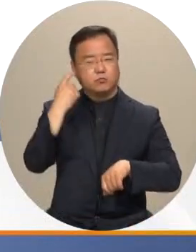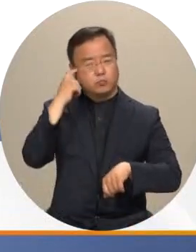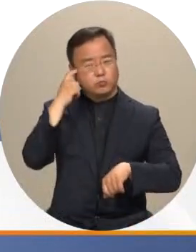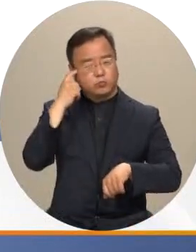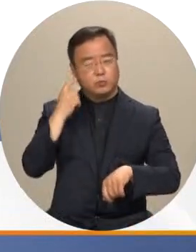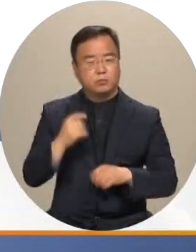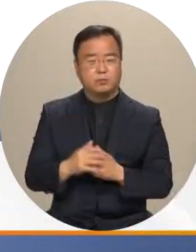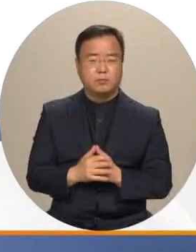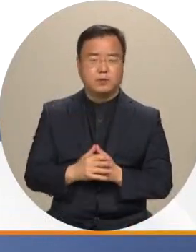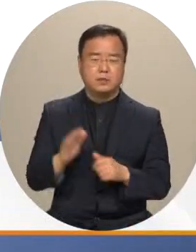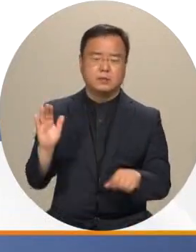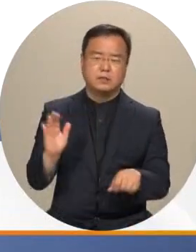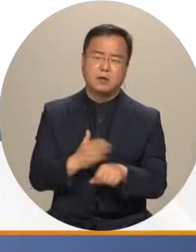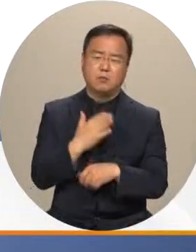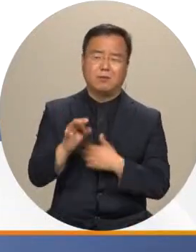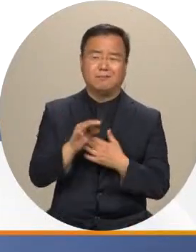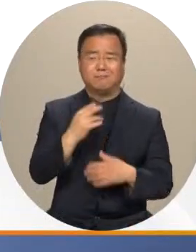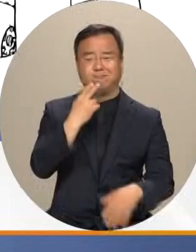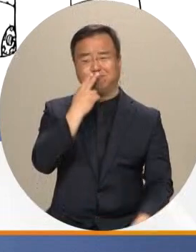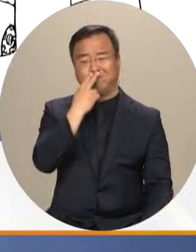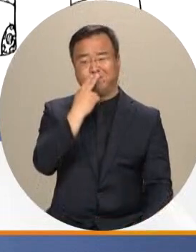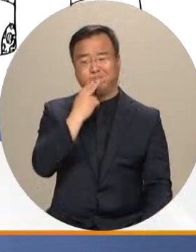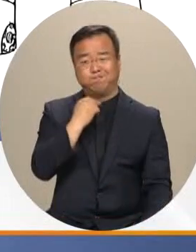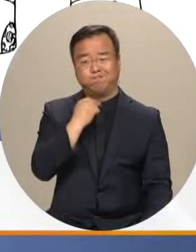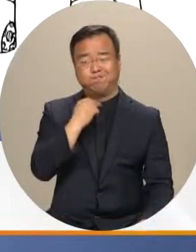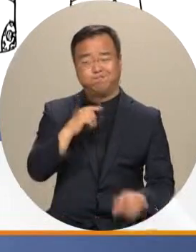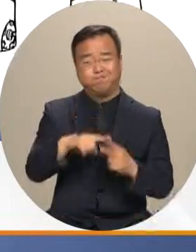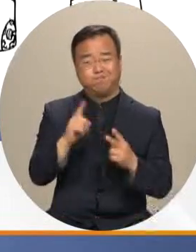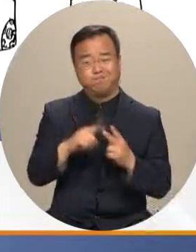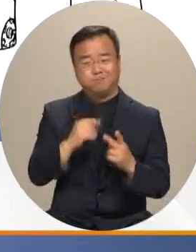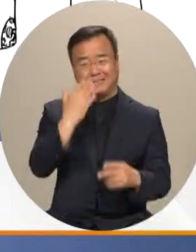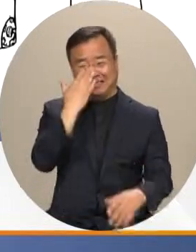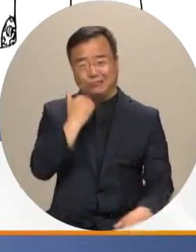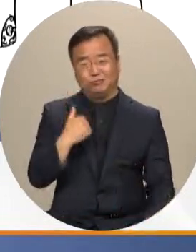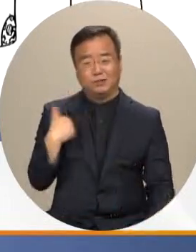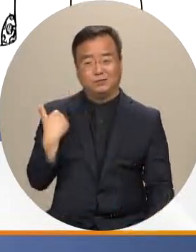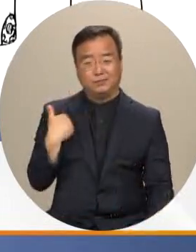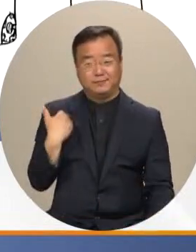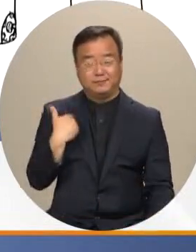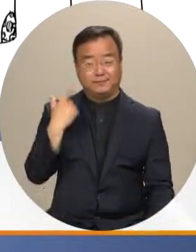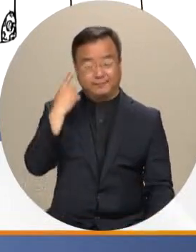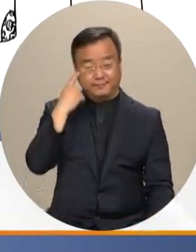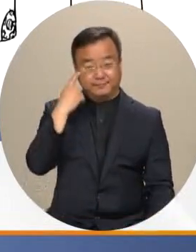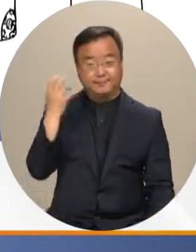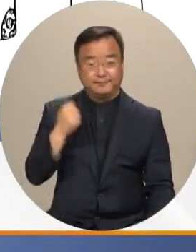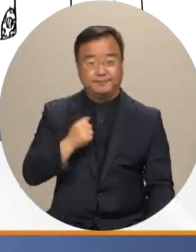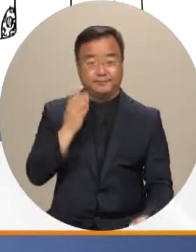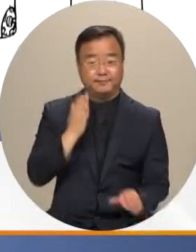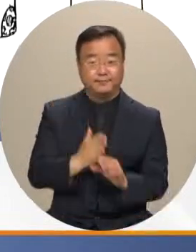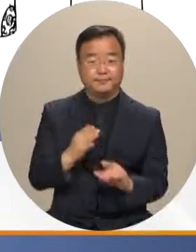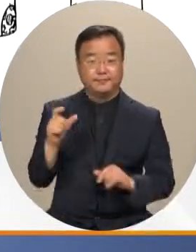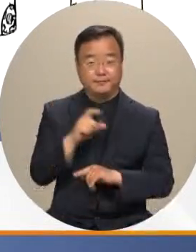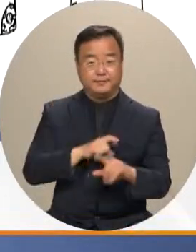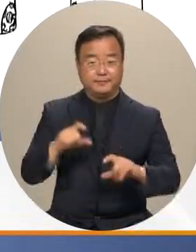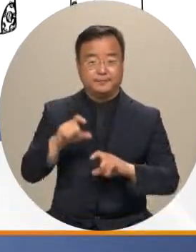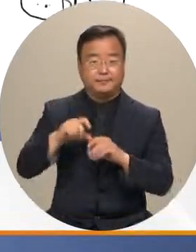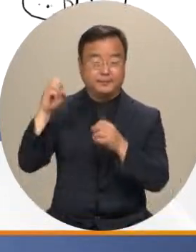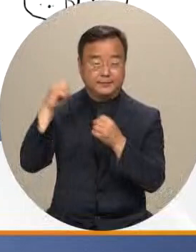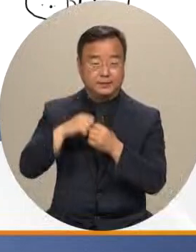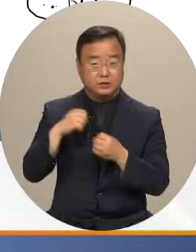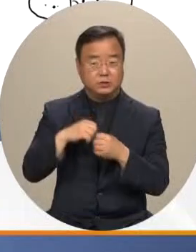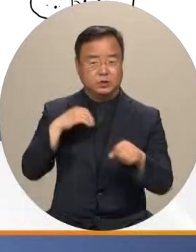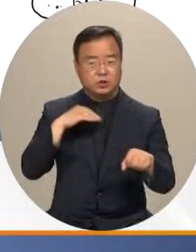보면은 잘못하면 약간 유치하고 약간 고리타분할 수 있거든요 그런 부분을 조금 더 전통적으로